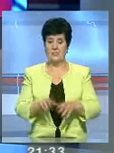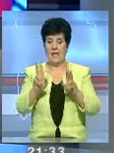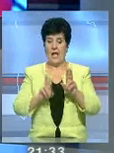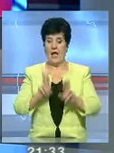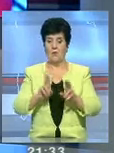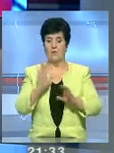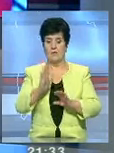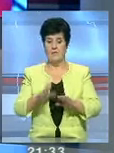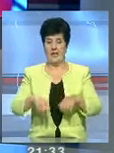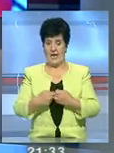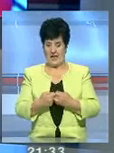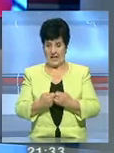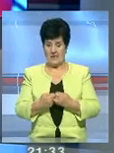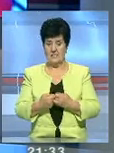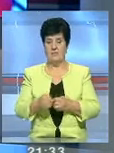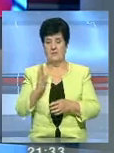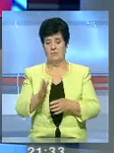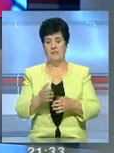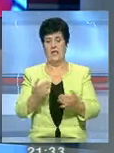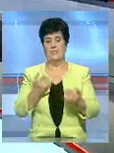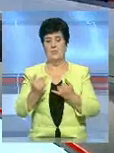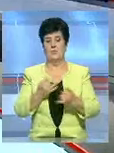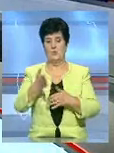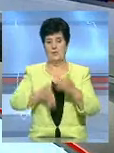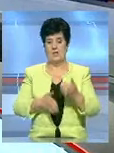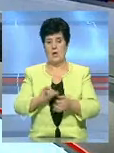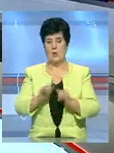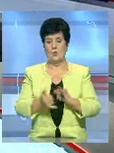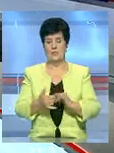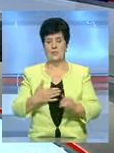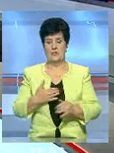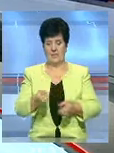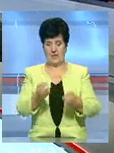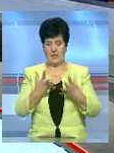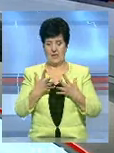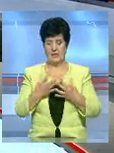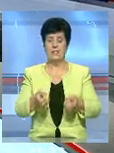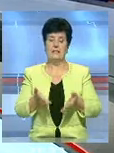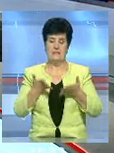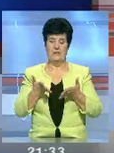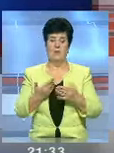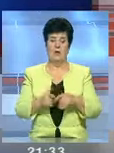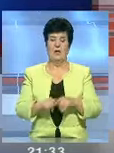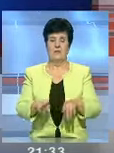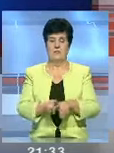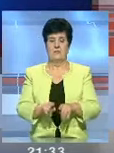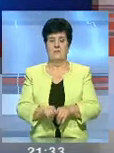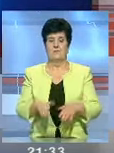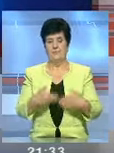fi nevoiți să întrerupem discursul. Condițiile noastre vă sunt clare? Da, desigur. Atunci start cronometru. Vă